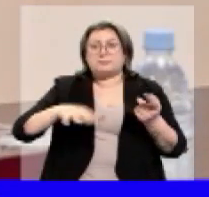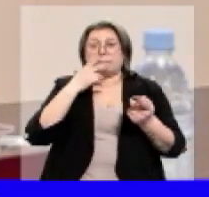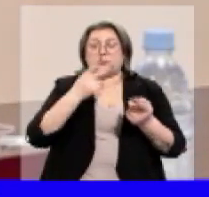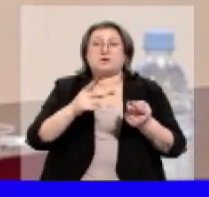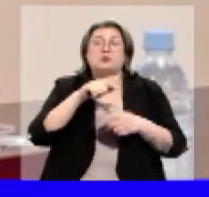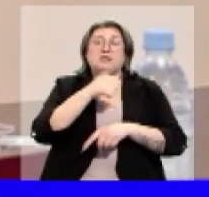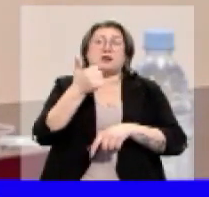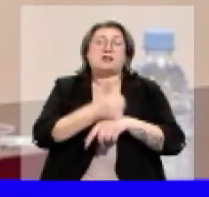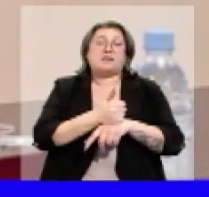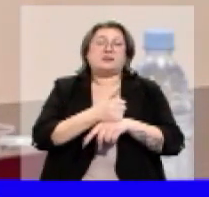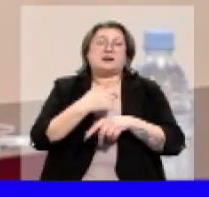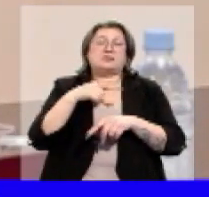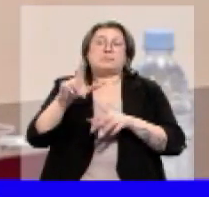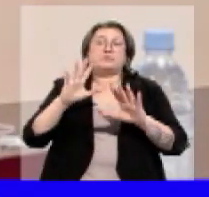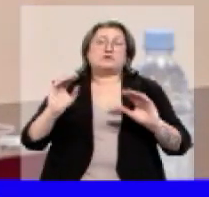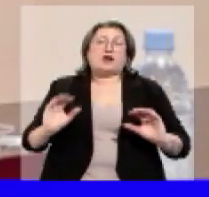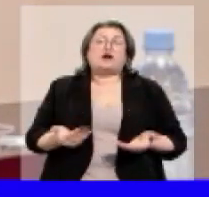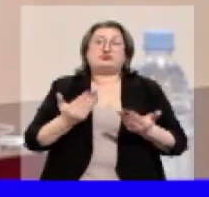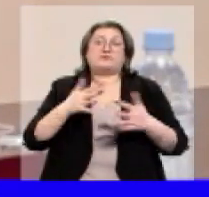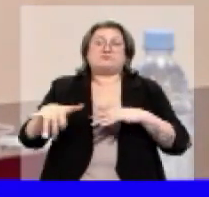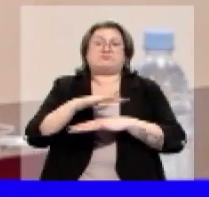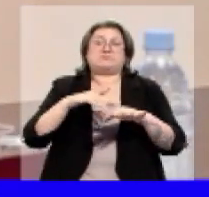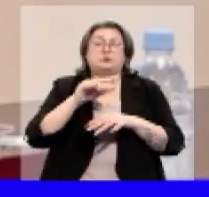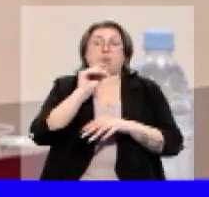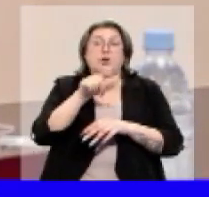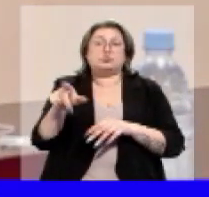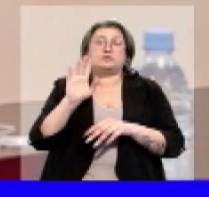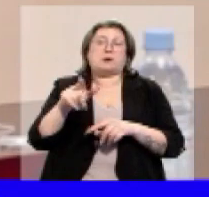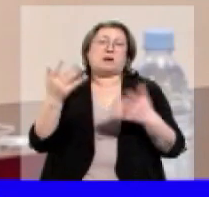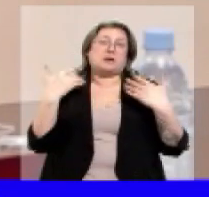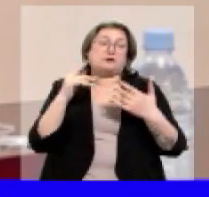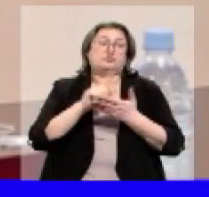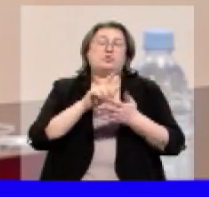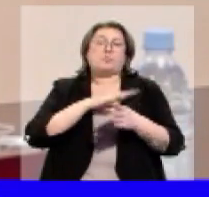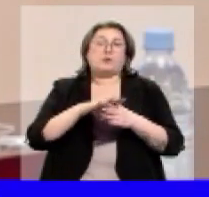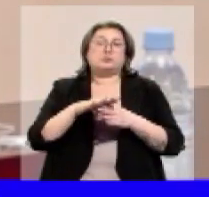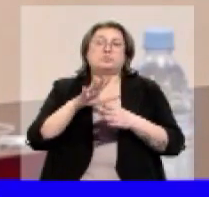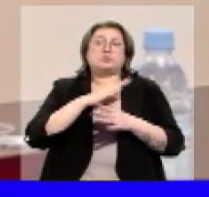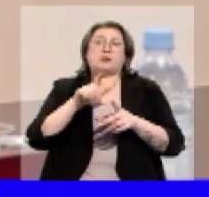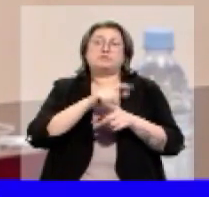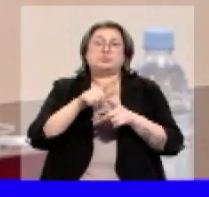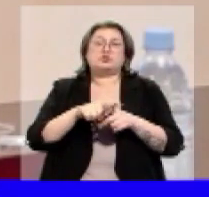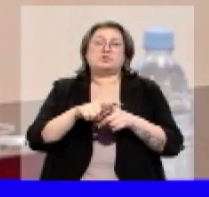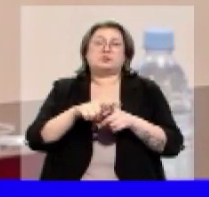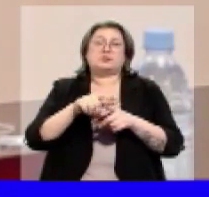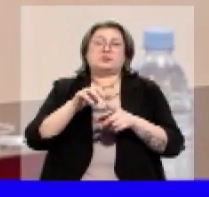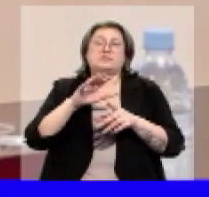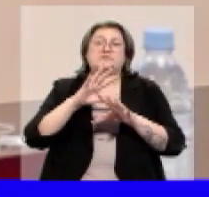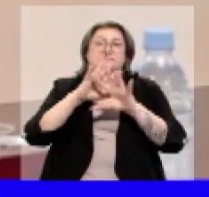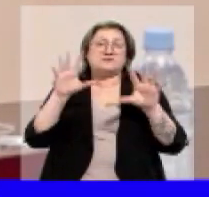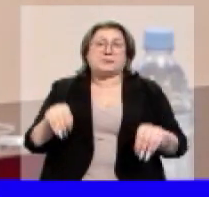Но самое главное, мы ее там оживим. То есть люди, которые будут отдыхать, они должны полностью быть обеспечены всей